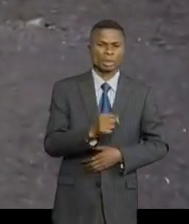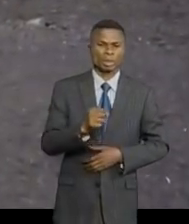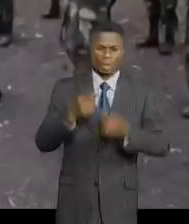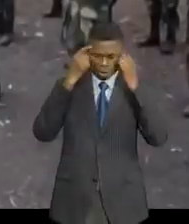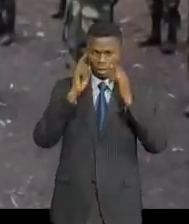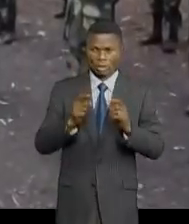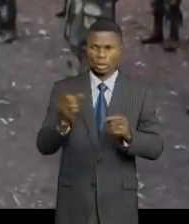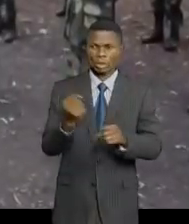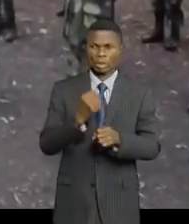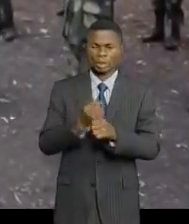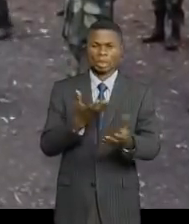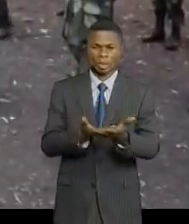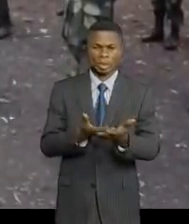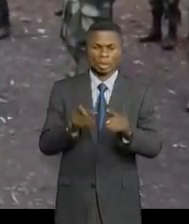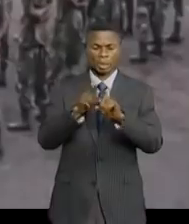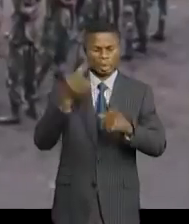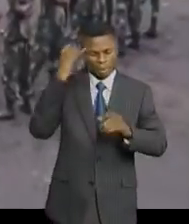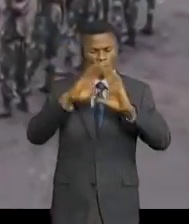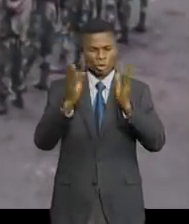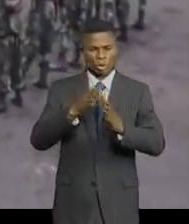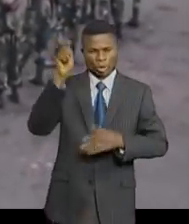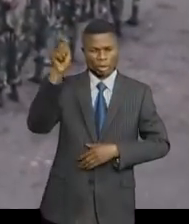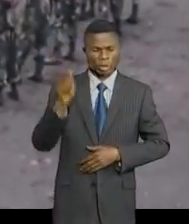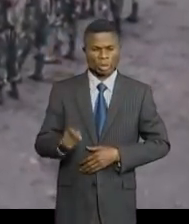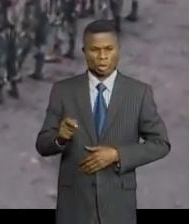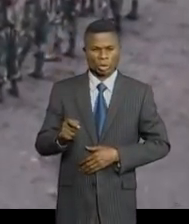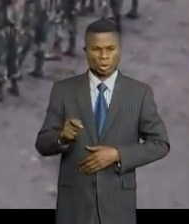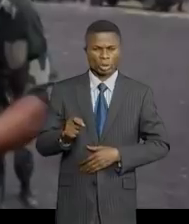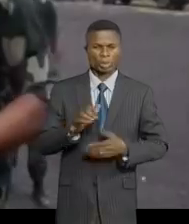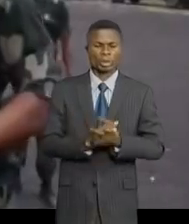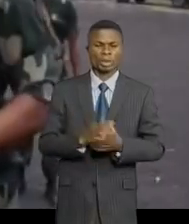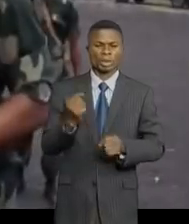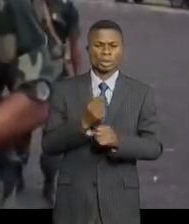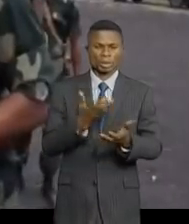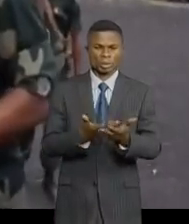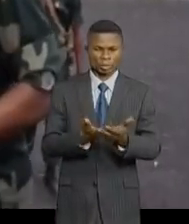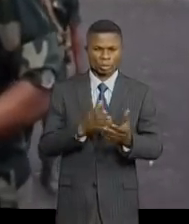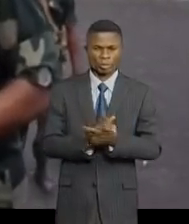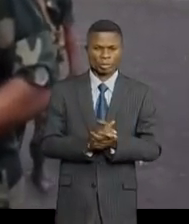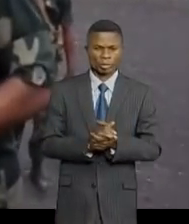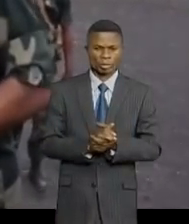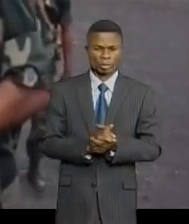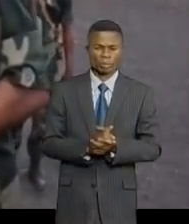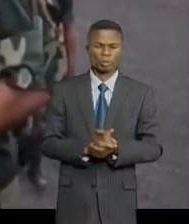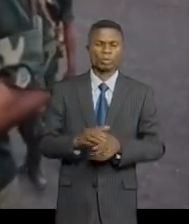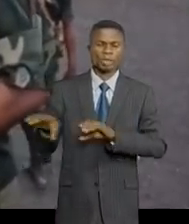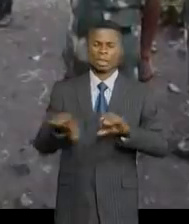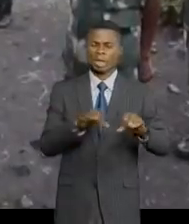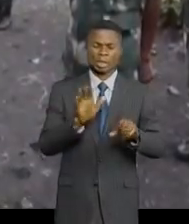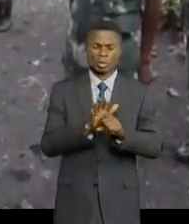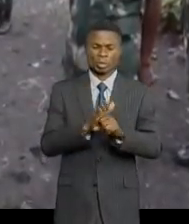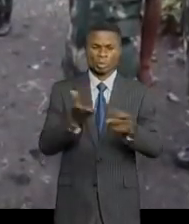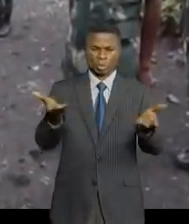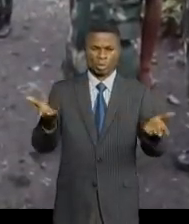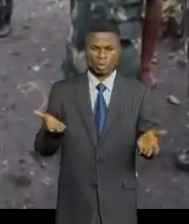juillet 2021 une parade à l'intention des militaires du régiment Léopard venus de Kisangani. Occasion pour lui de prodiguer des conseil à ces éléments de FARDC